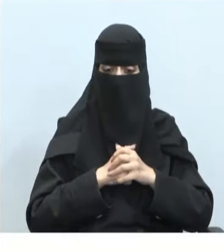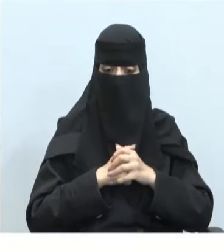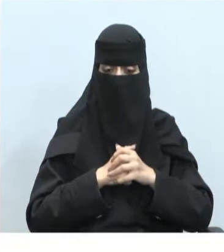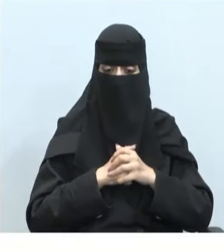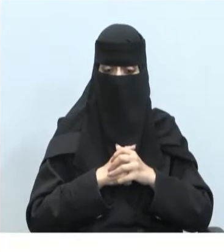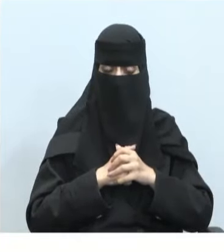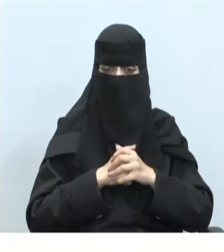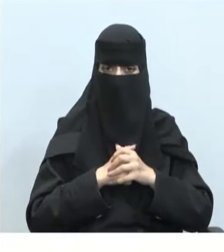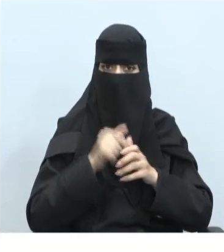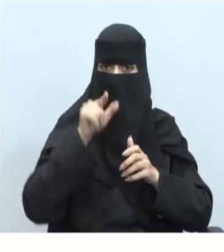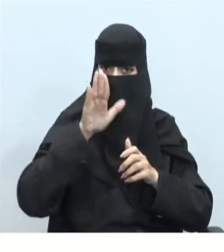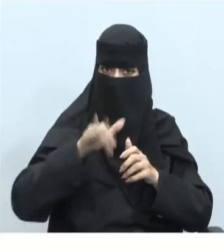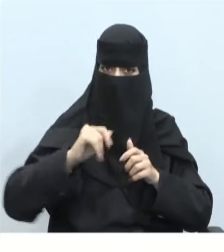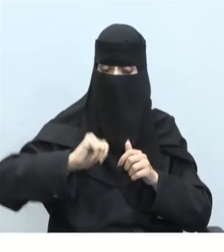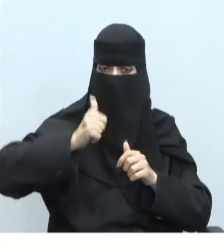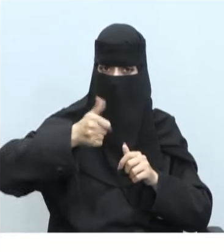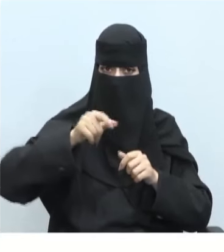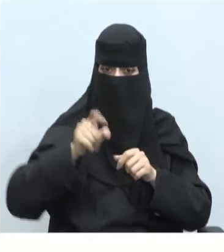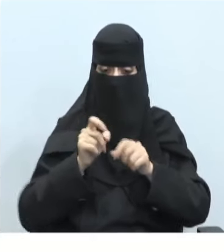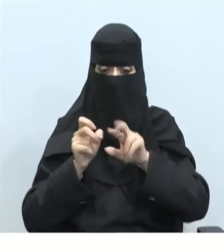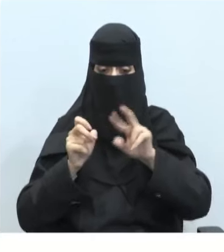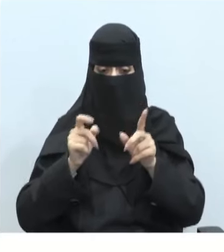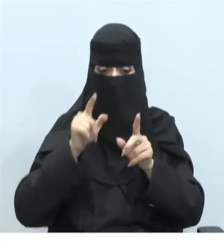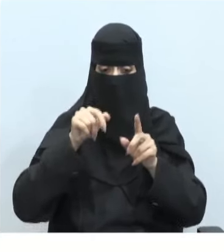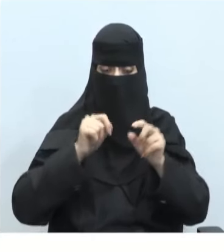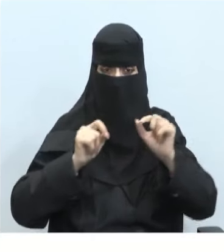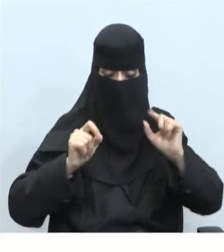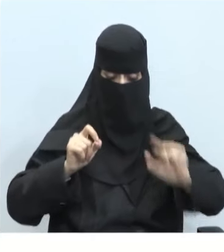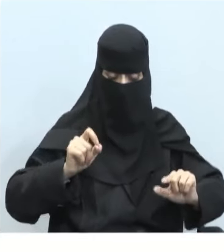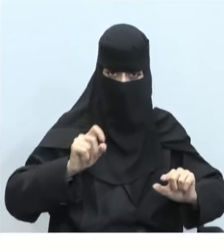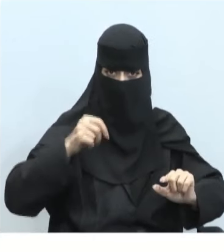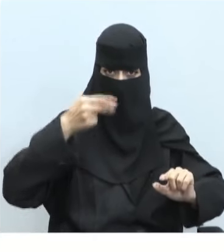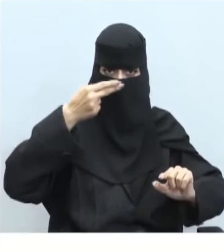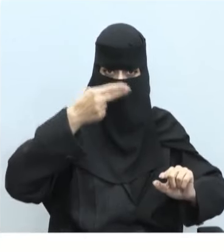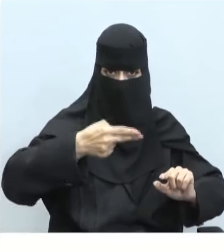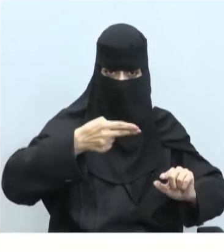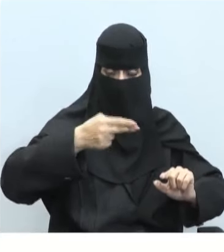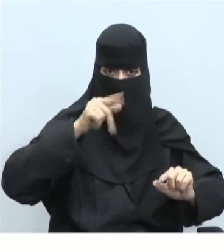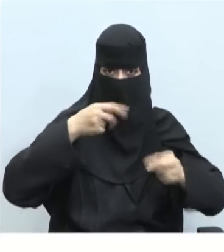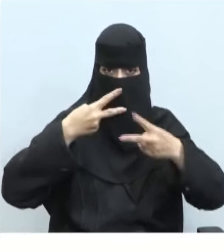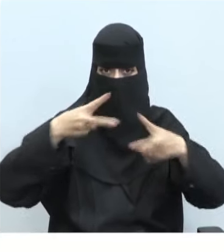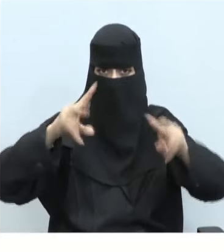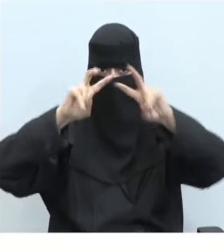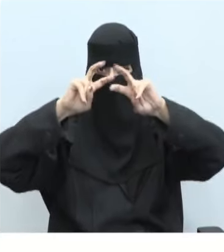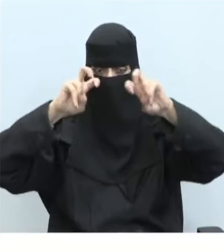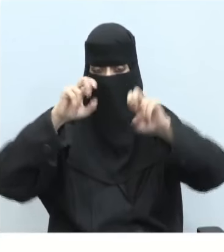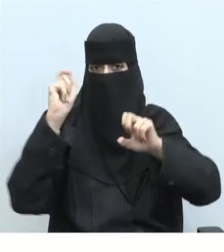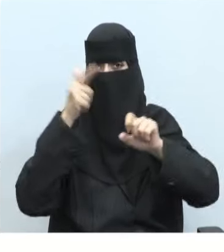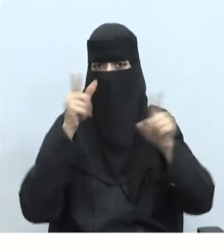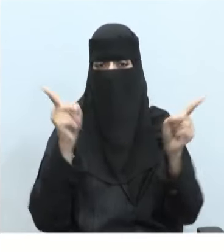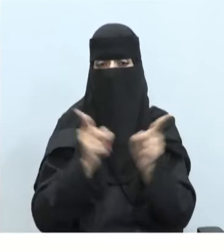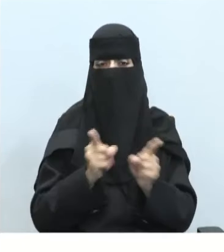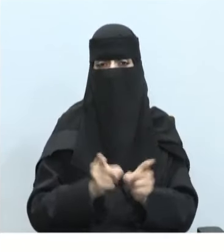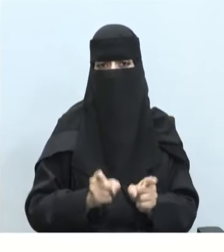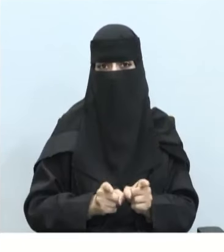6 اضغط على المفتاحين كنترول واتش لفتح نافذه البحث الاستبدال اذا هذه